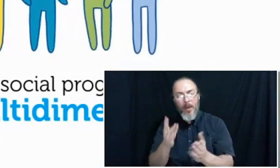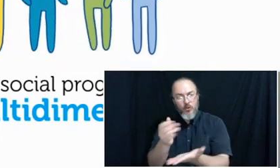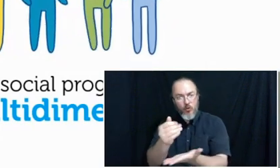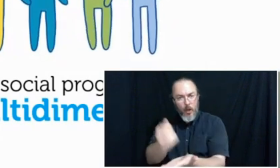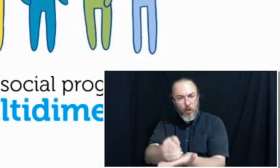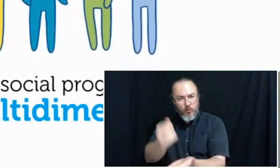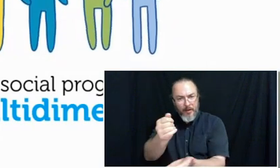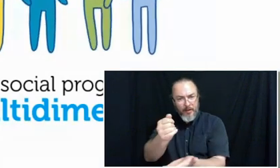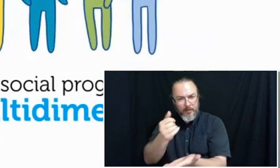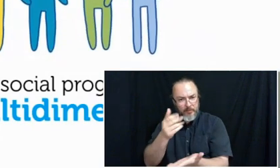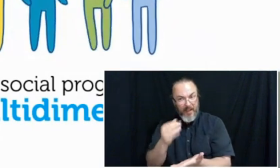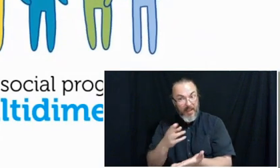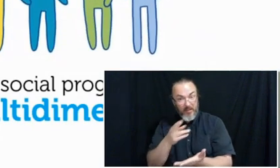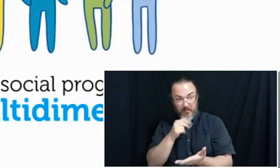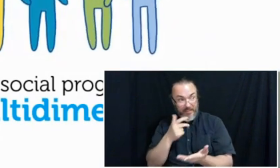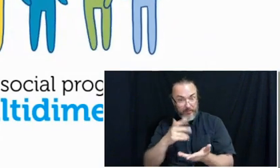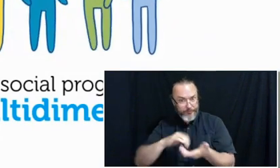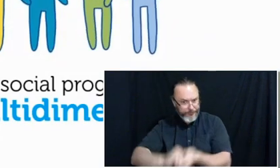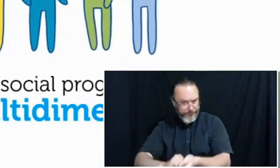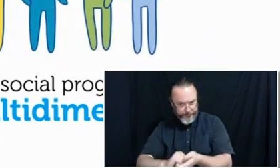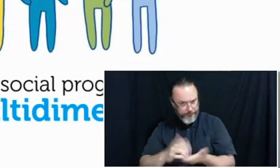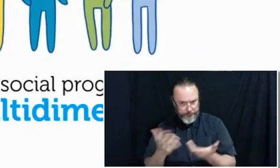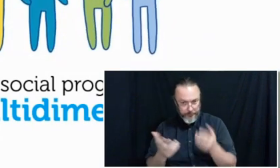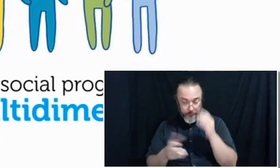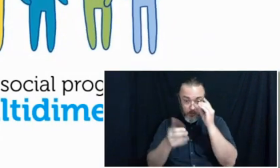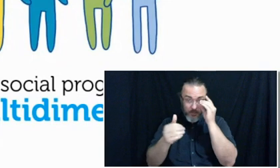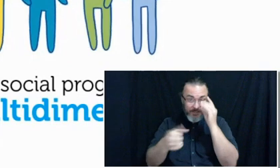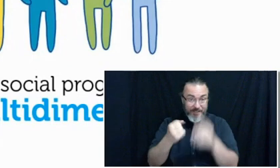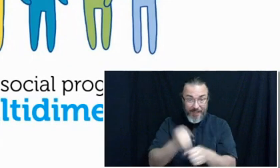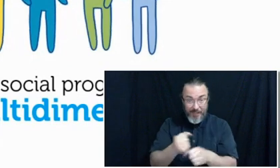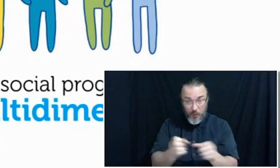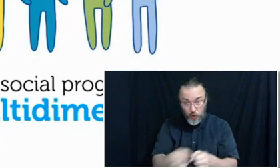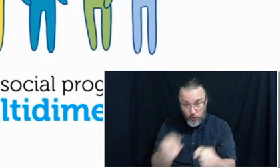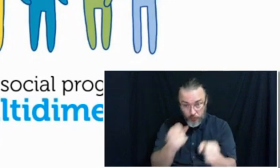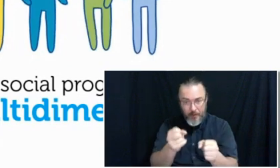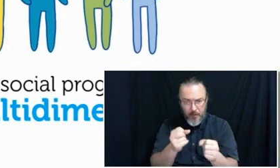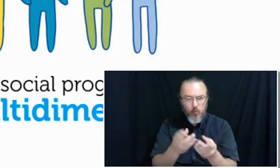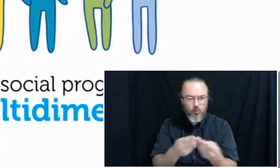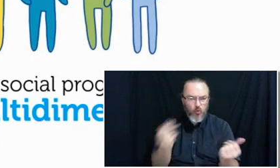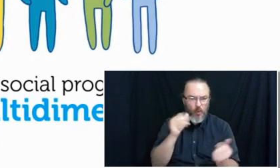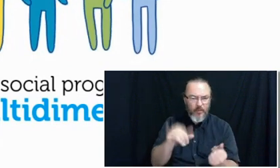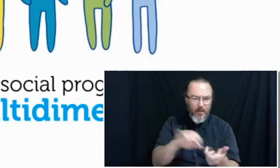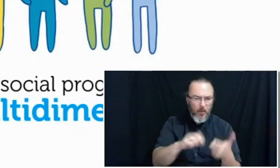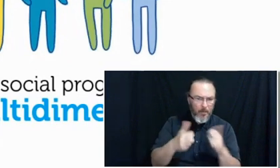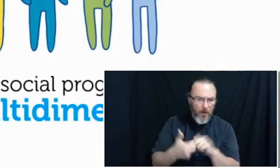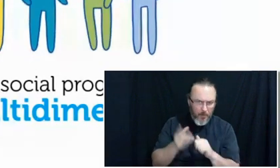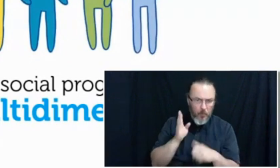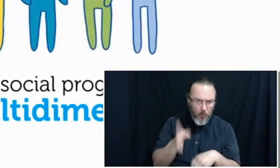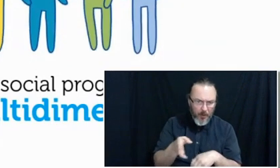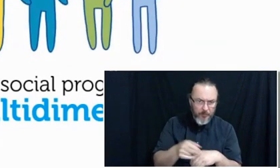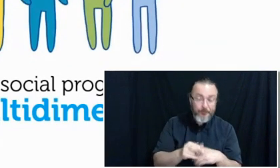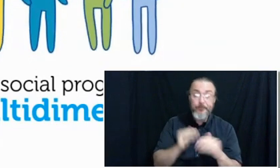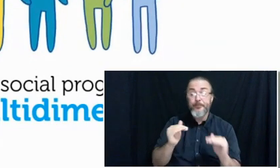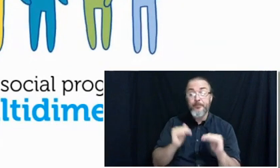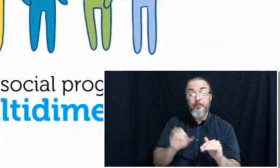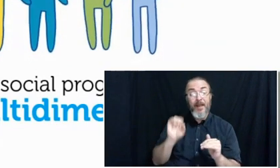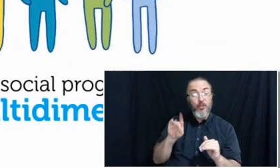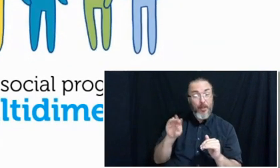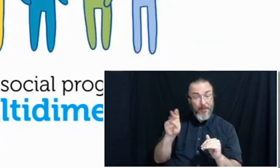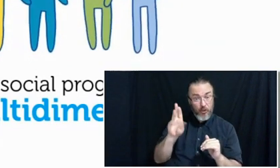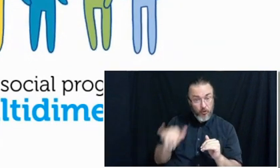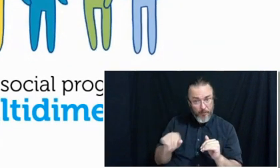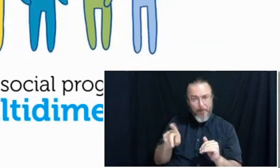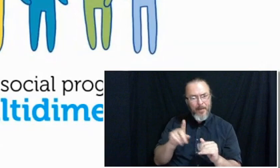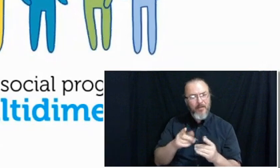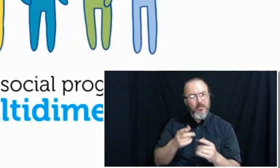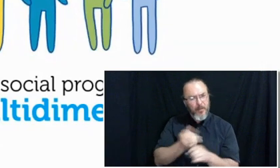qui s'appelle les efforts de promotion de l'inclusion. Une nouvelle stratégie décennale va s'attaquer à ce problème. Deuxièmement, les ministères de l'éducation doivent